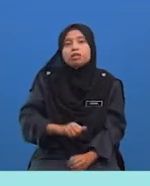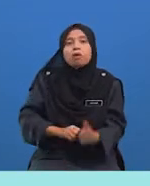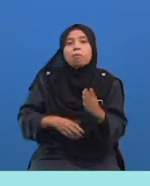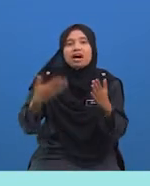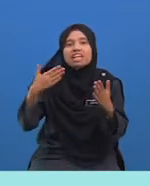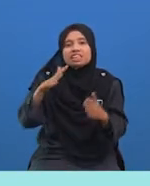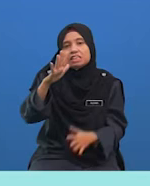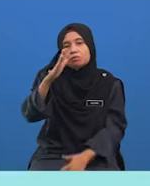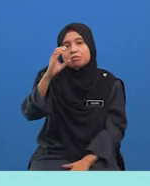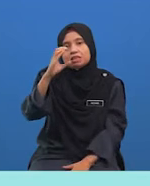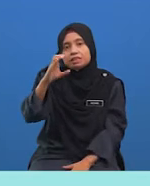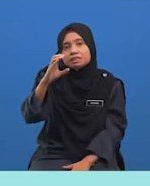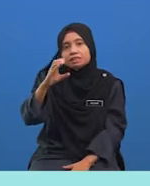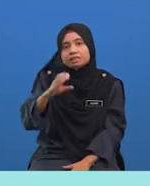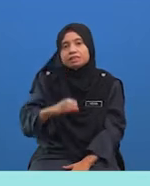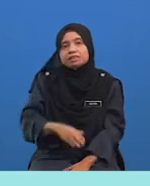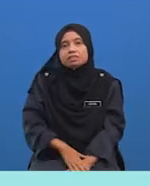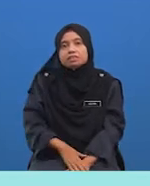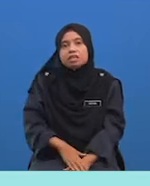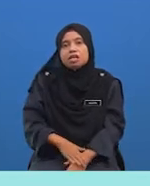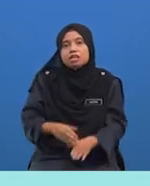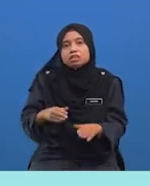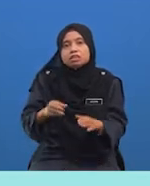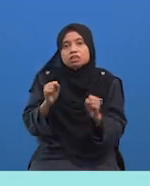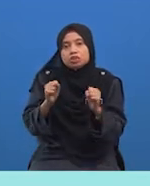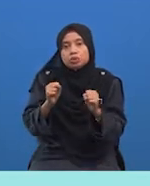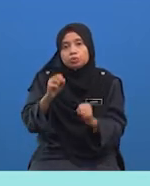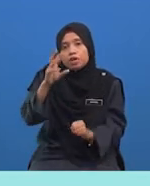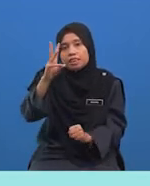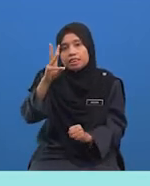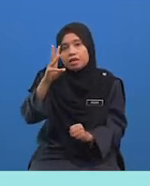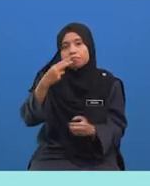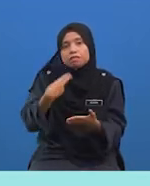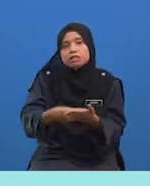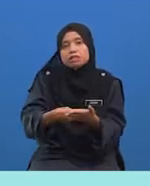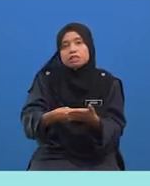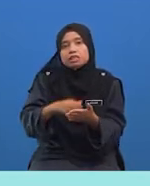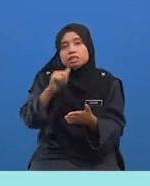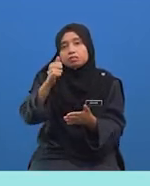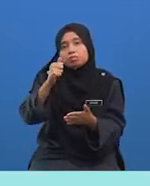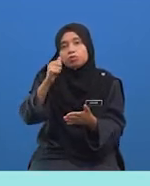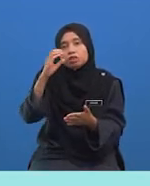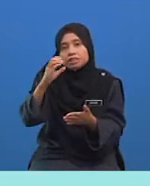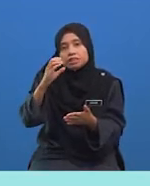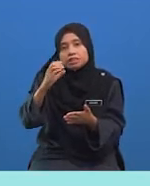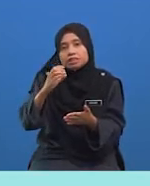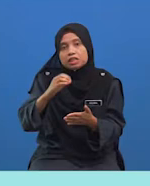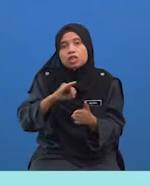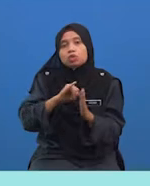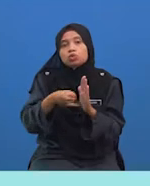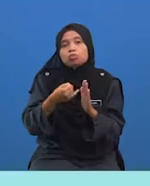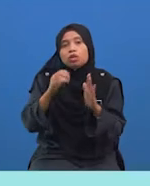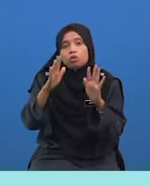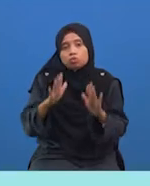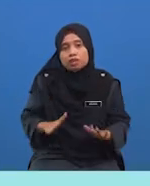hingga 20 darjah Celsius. Suhu musim sejuk negatif 6 darjah Celsius hingga 10 darjah Celsius. Jumlah hujan